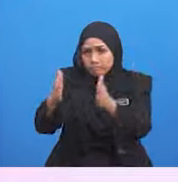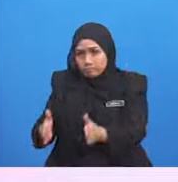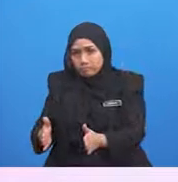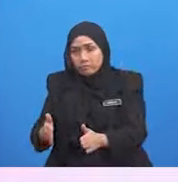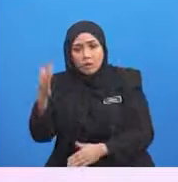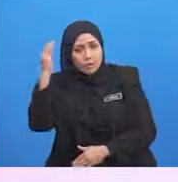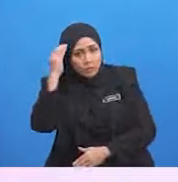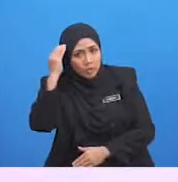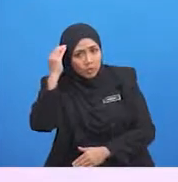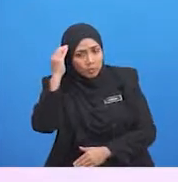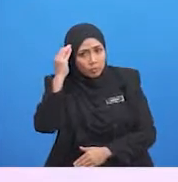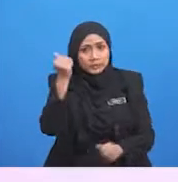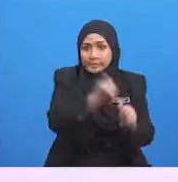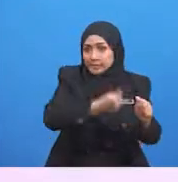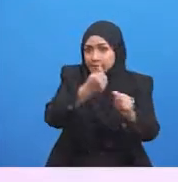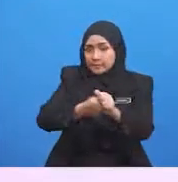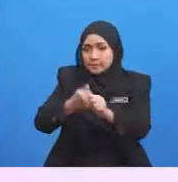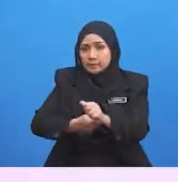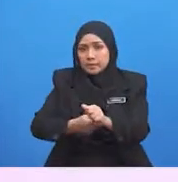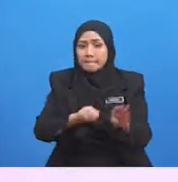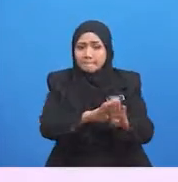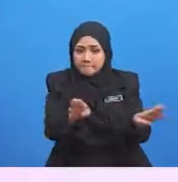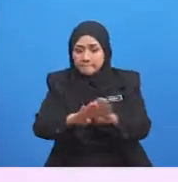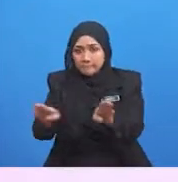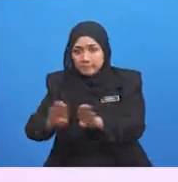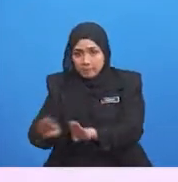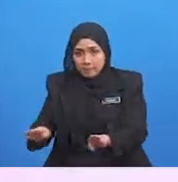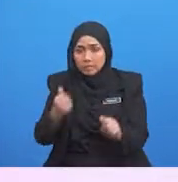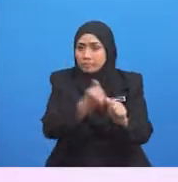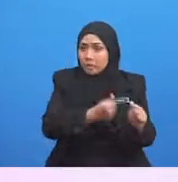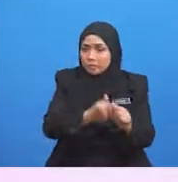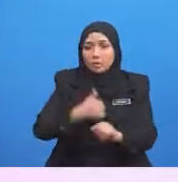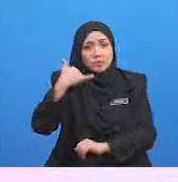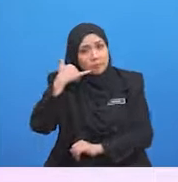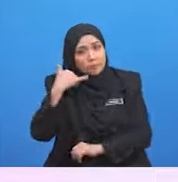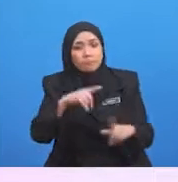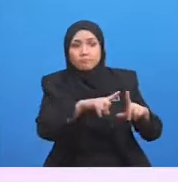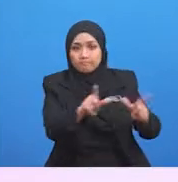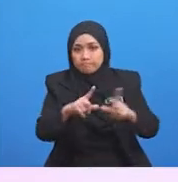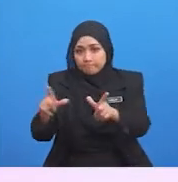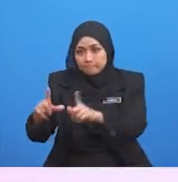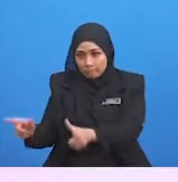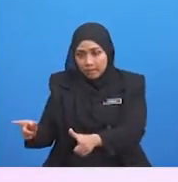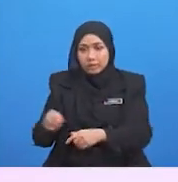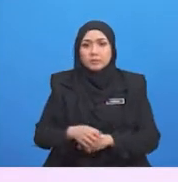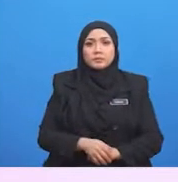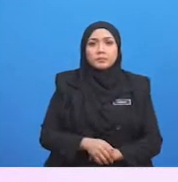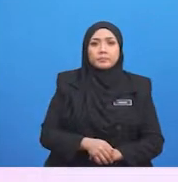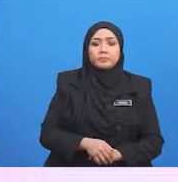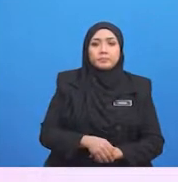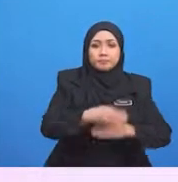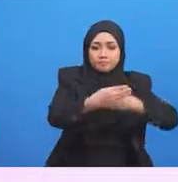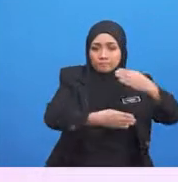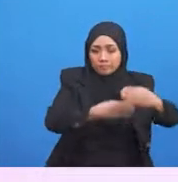ciri-ciri khusus dan membanding atau membezakannya dengan telefon bimbit yang lain. Seterusnya,